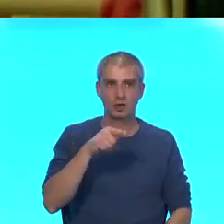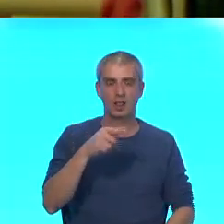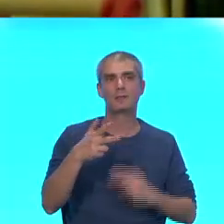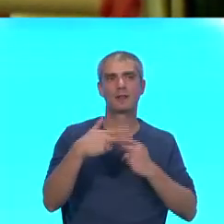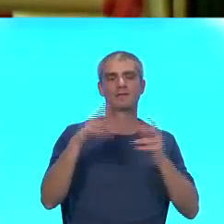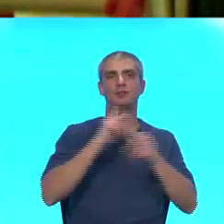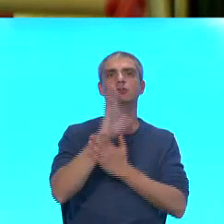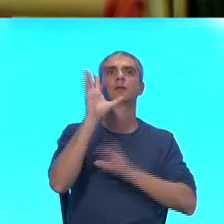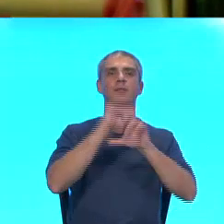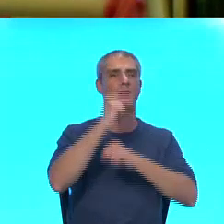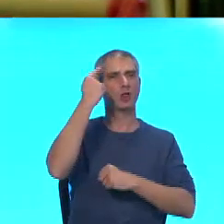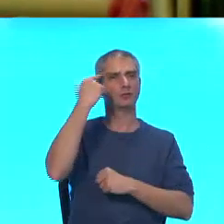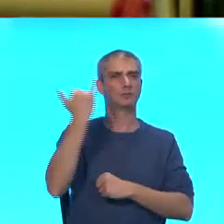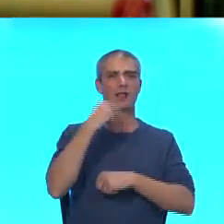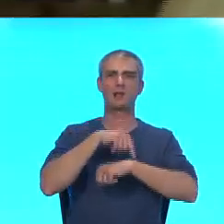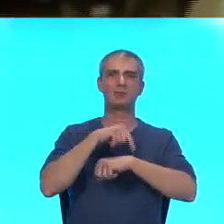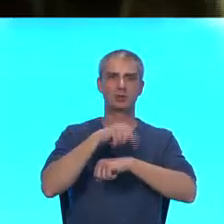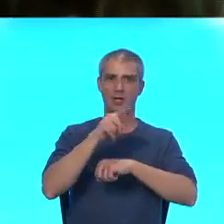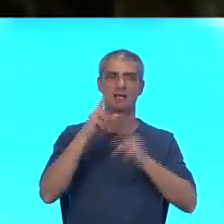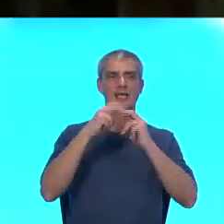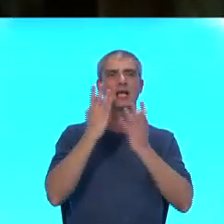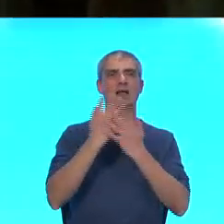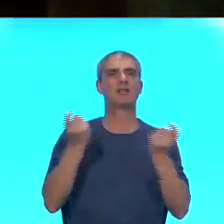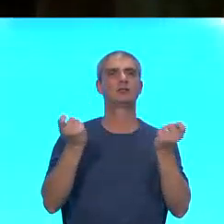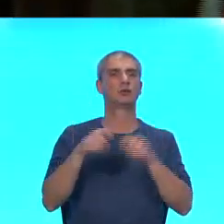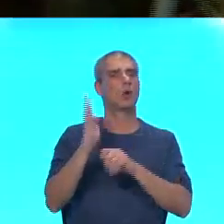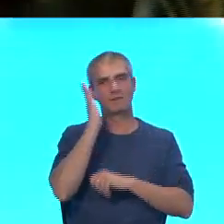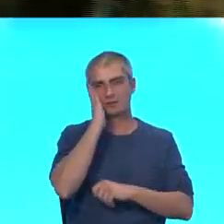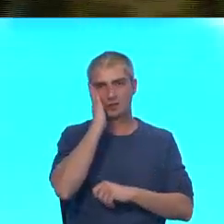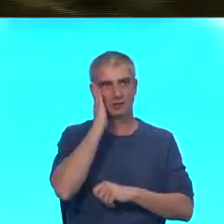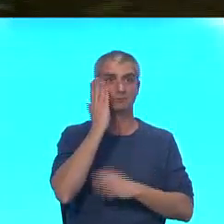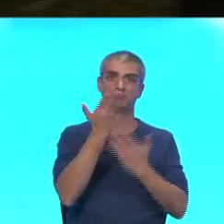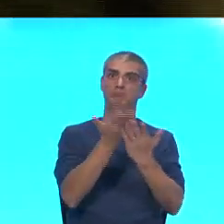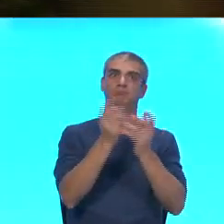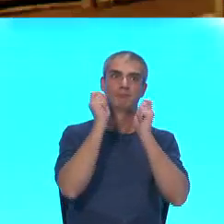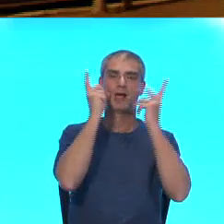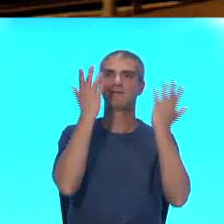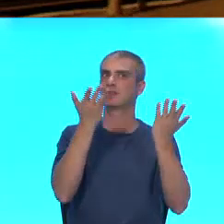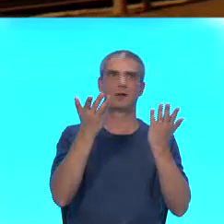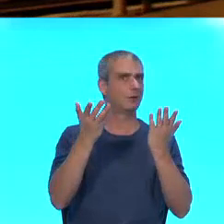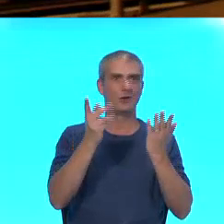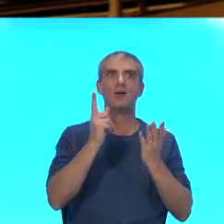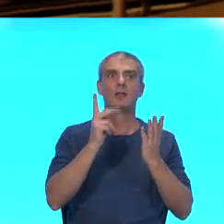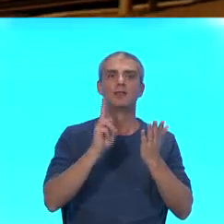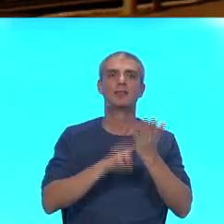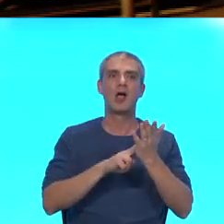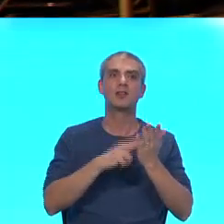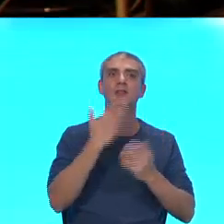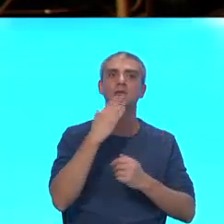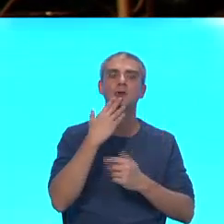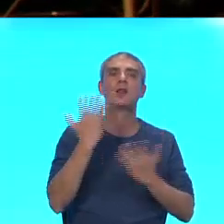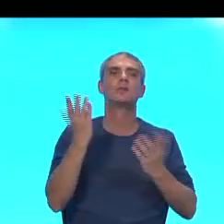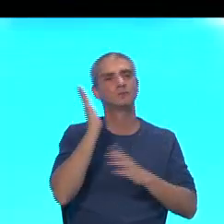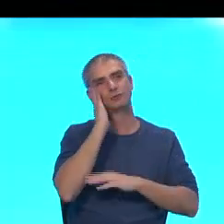חצות, מקובל לחשוב שבשעה זו העיר סגורה וישנה. אז הנה הפתעה, זה ממש נכון. ירושלים, מה